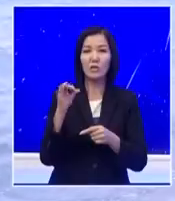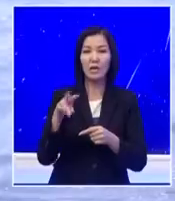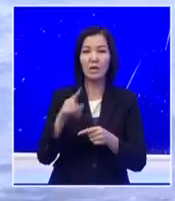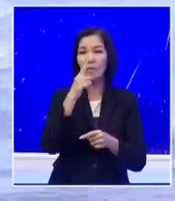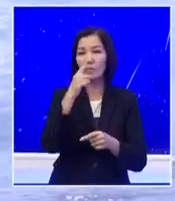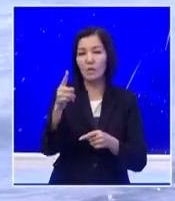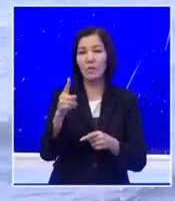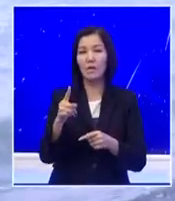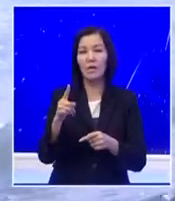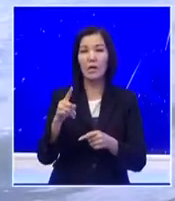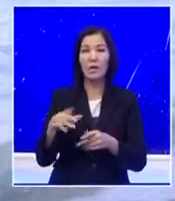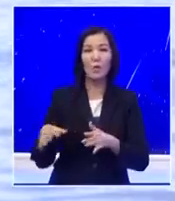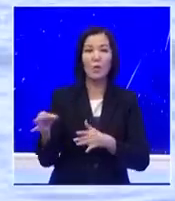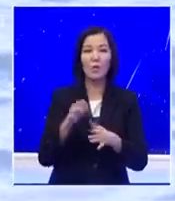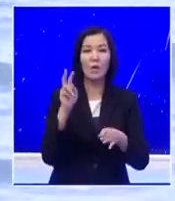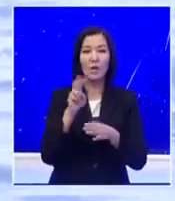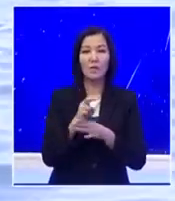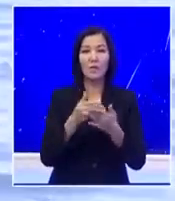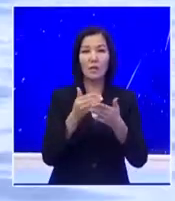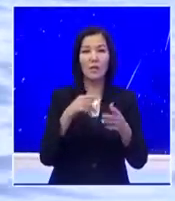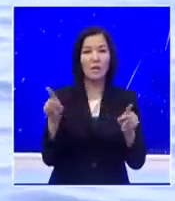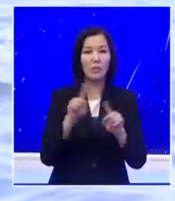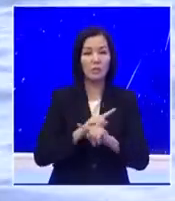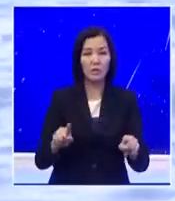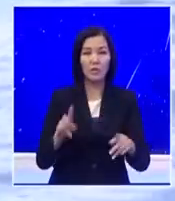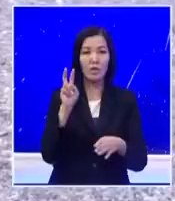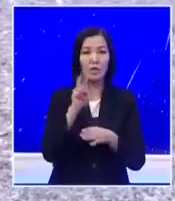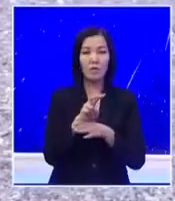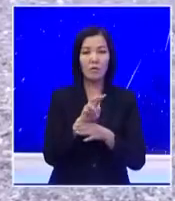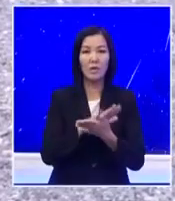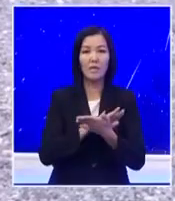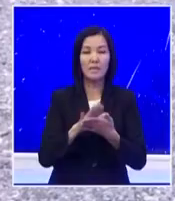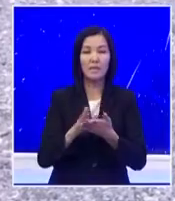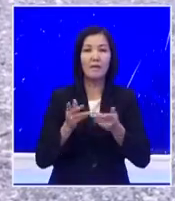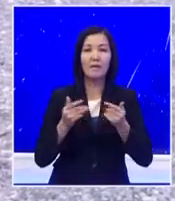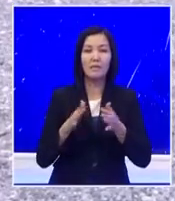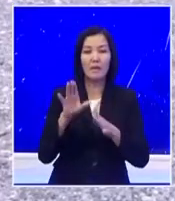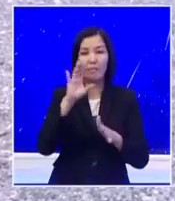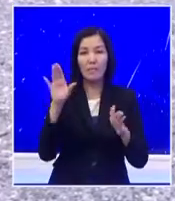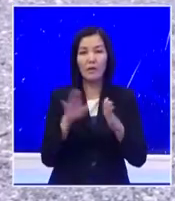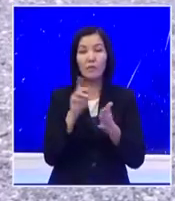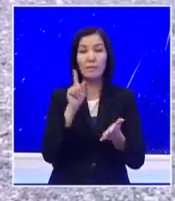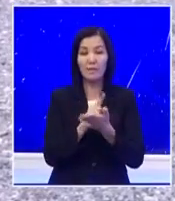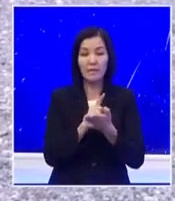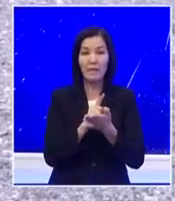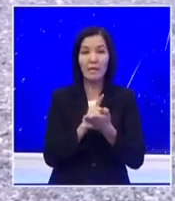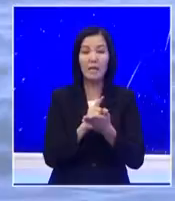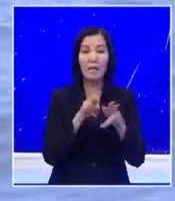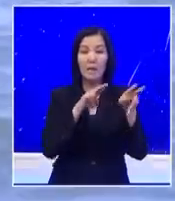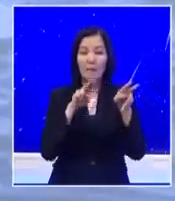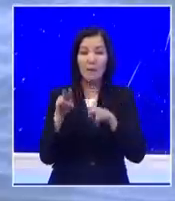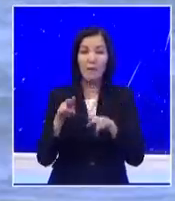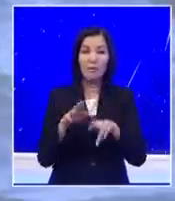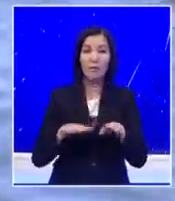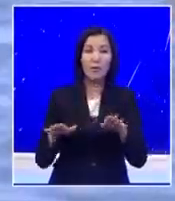байланысты көлге демалушыларды қабылдау бұрынғыдан өзгеше. Келушілерге санитарлық талаптарды сақтау міндеттелген. Оны бақылау үшін